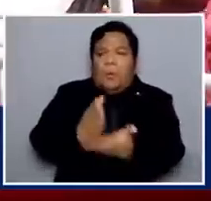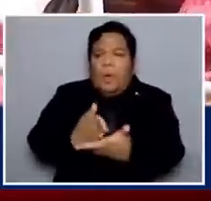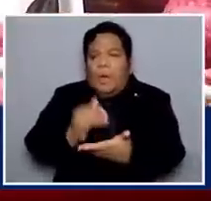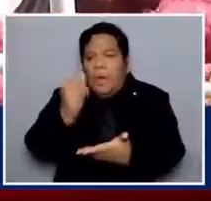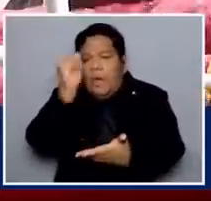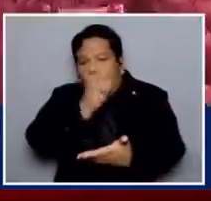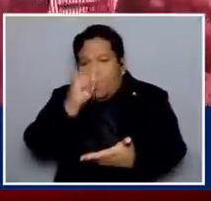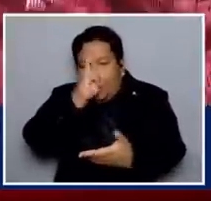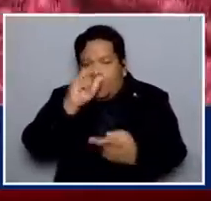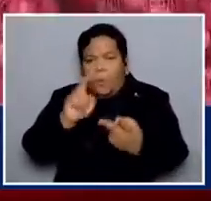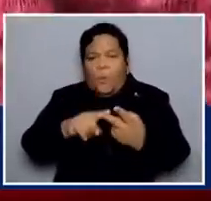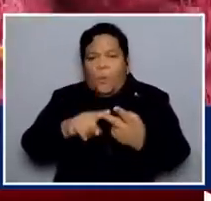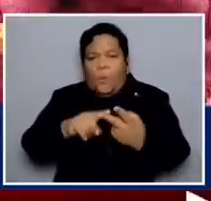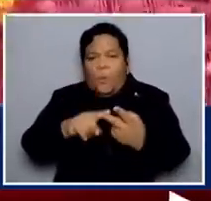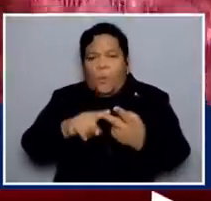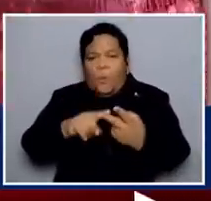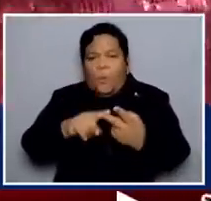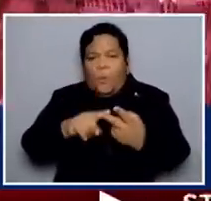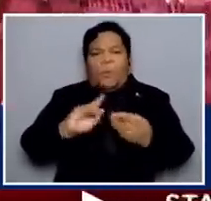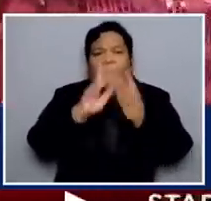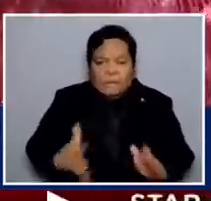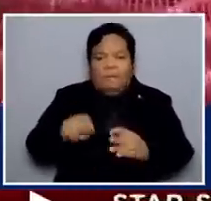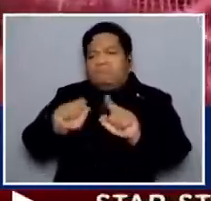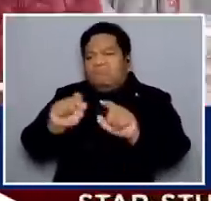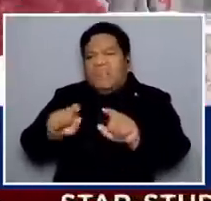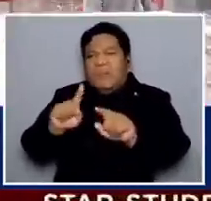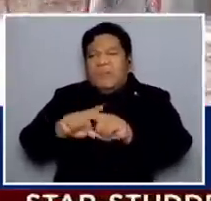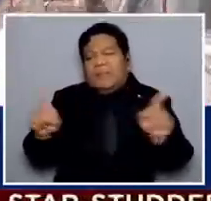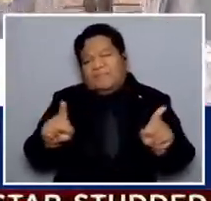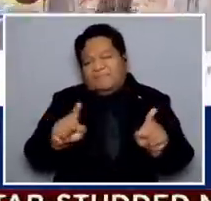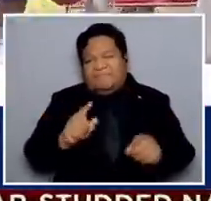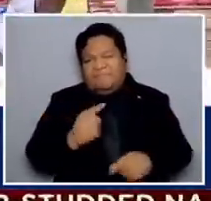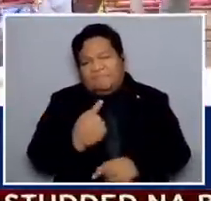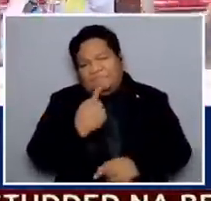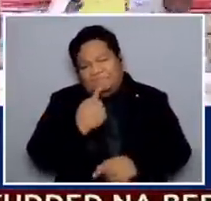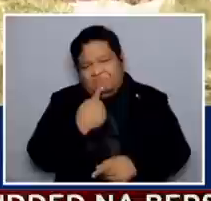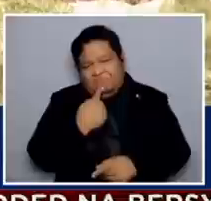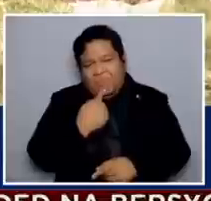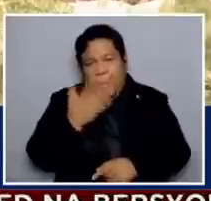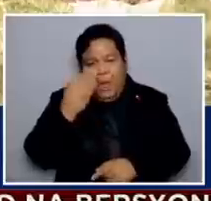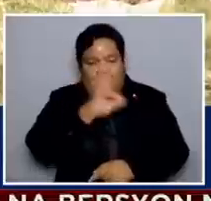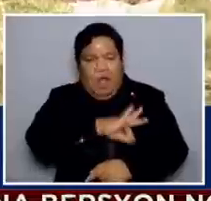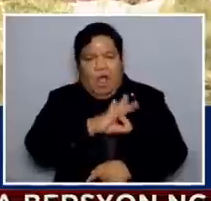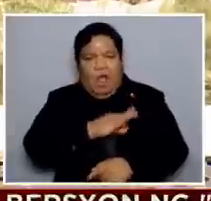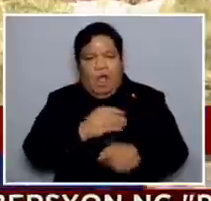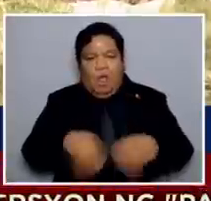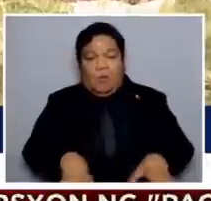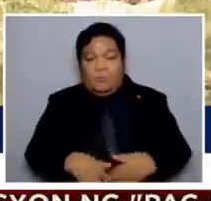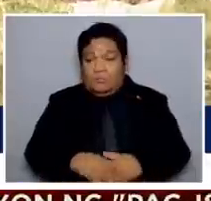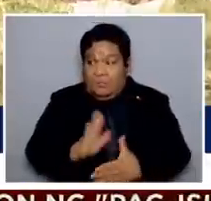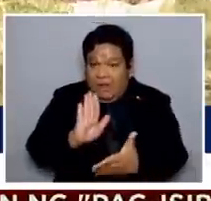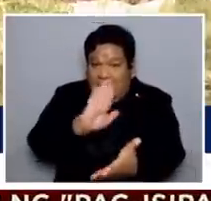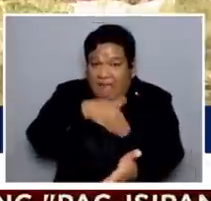ibenta ang mga sibuyas pero umuwi ring malungkot. Kasi nga lugi rin. Kasi pagdating doon dahil